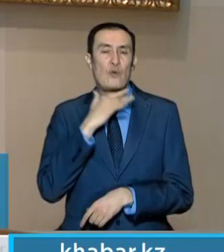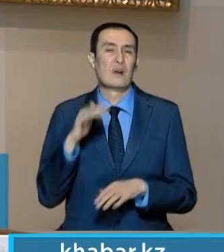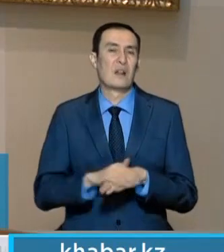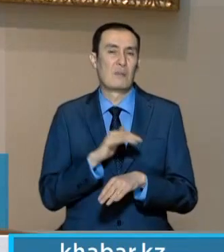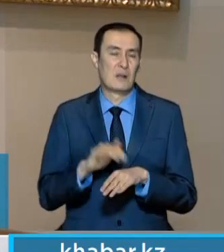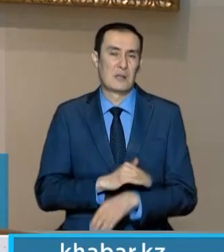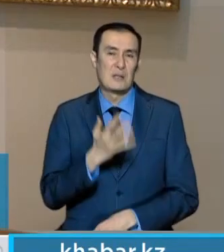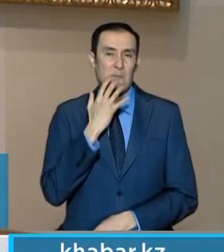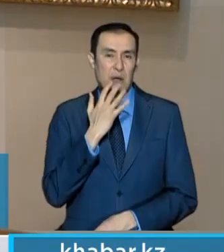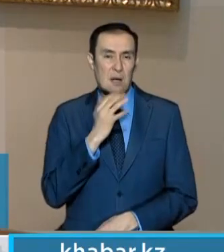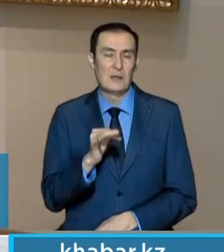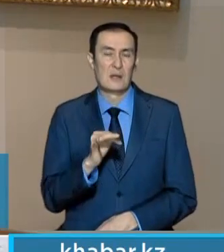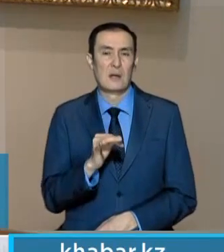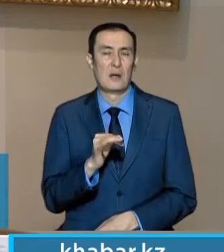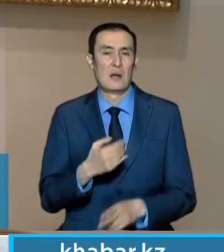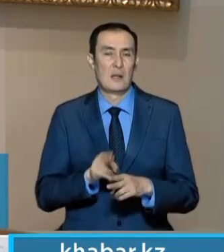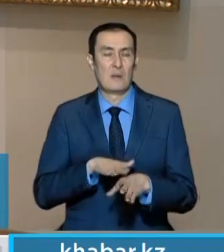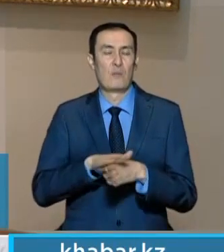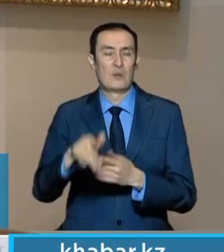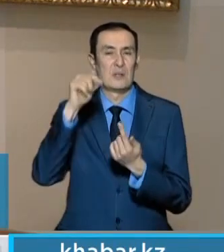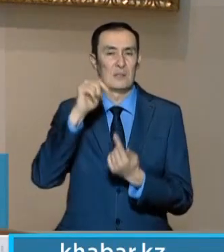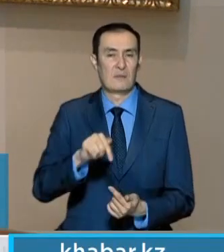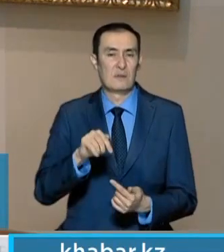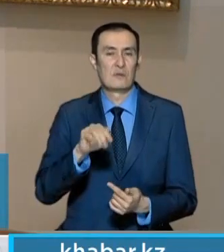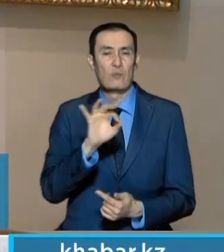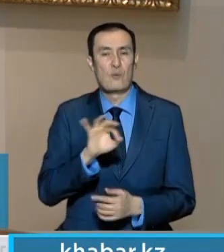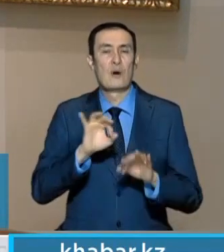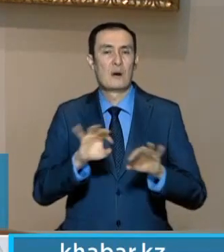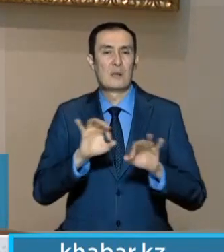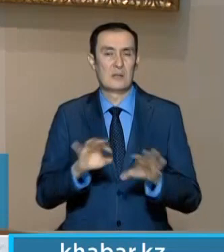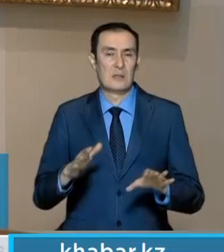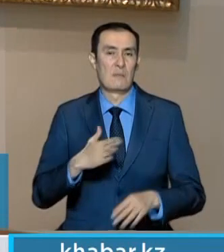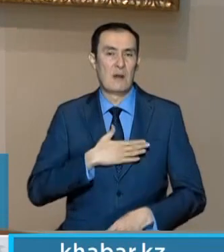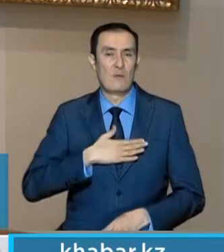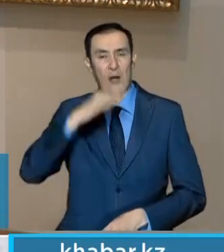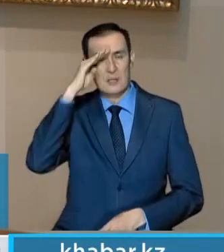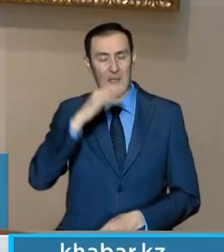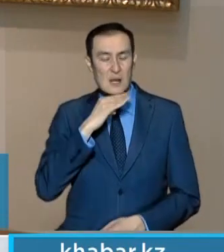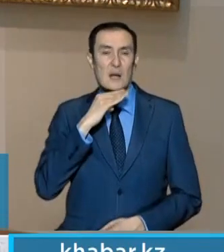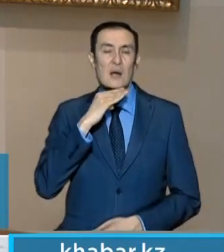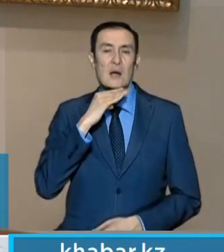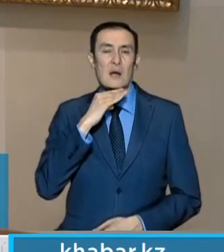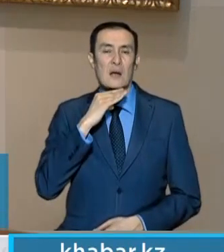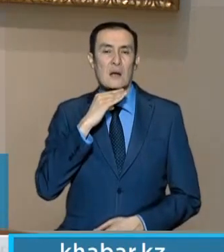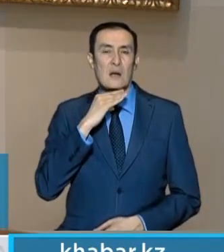доброты и тепла. И, в принципе, это полное соответствие по рассказам моего отца,